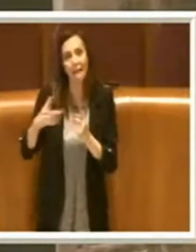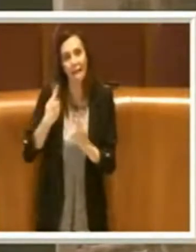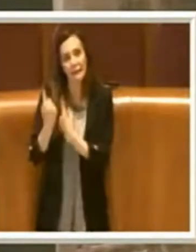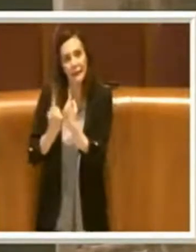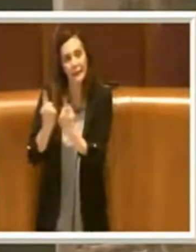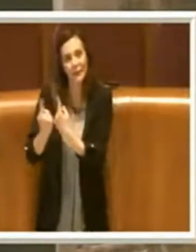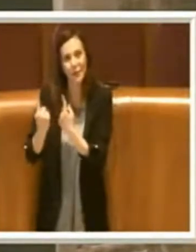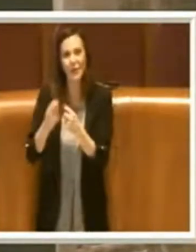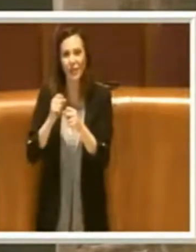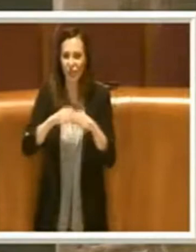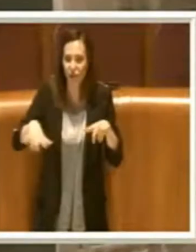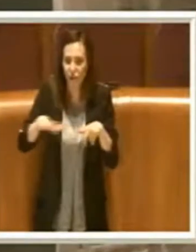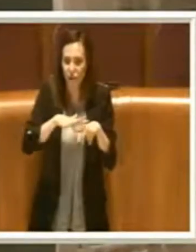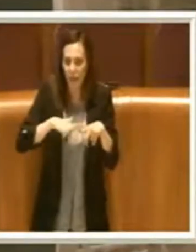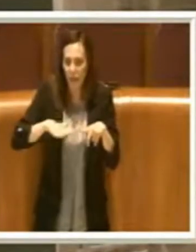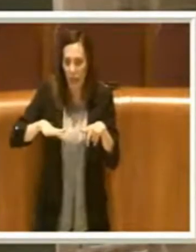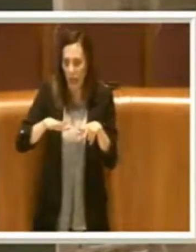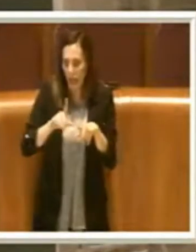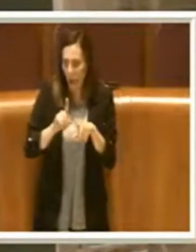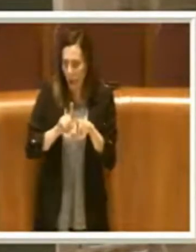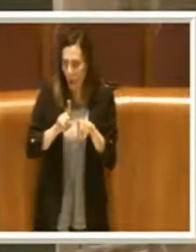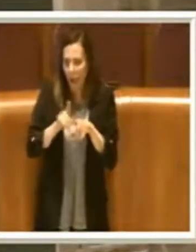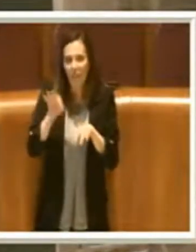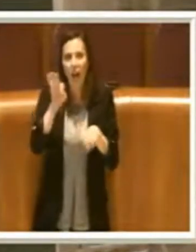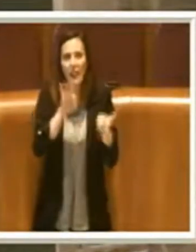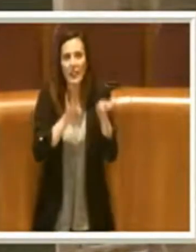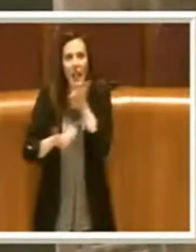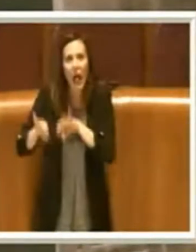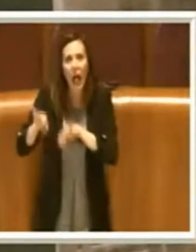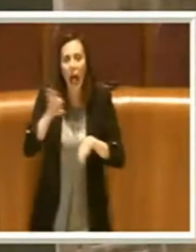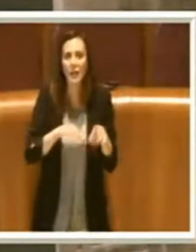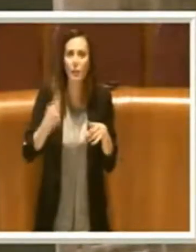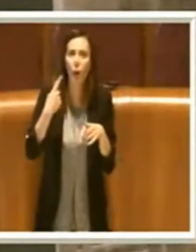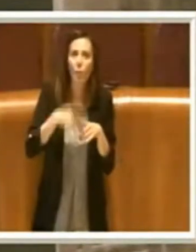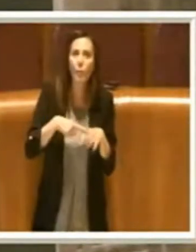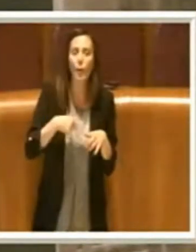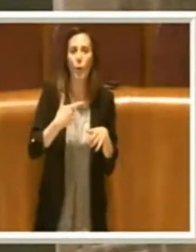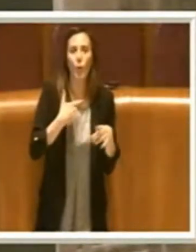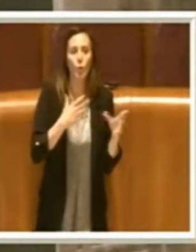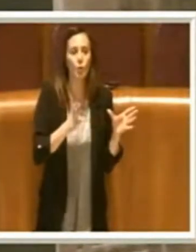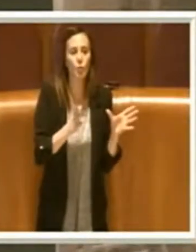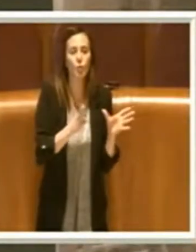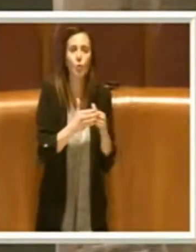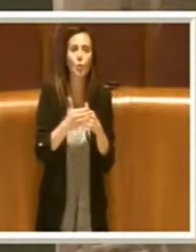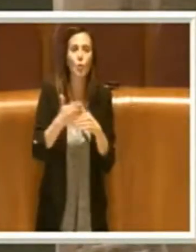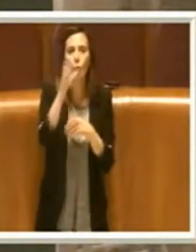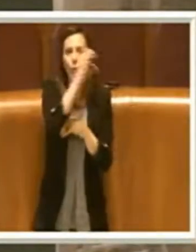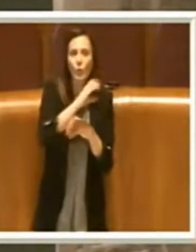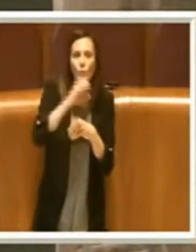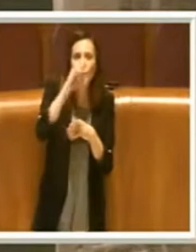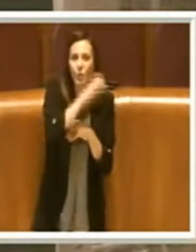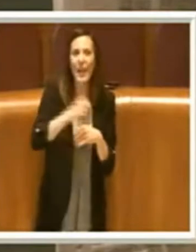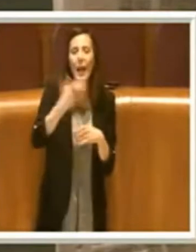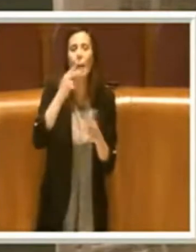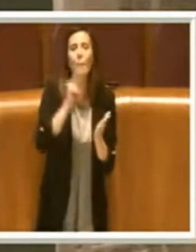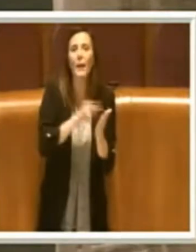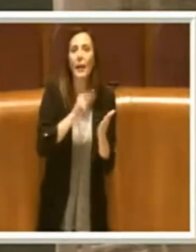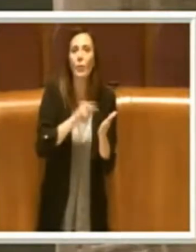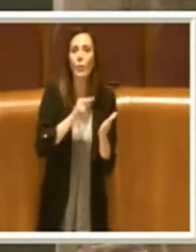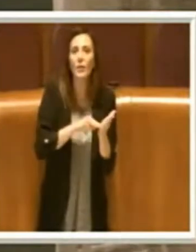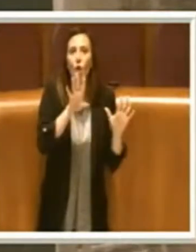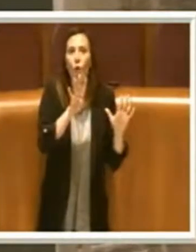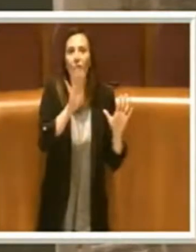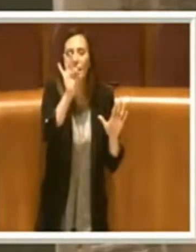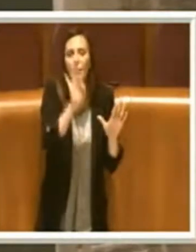quindi una città spettrale le strutture ricettive che hanno il 90 per cento in meno delle prenotazioni e